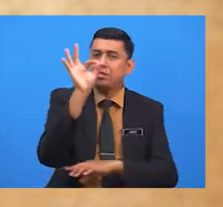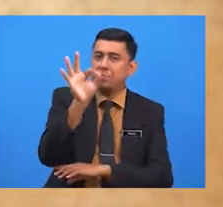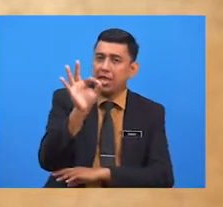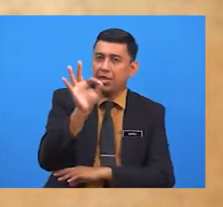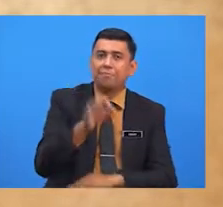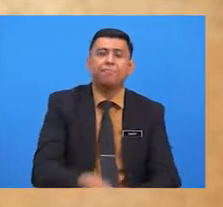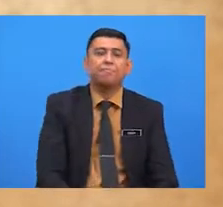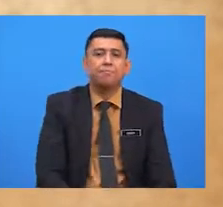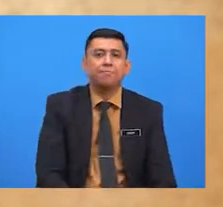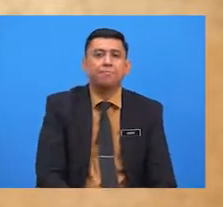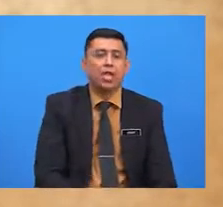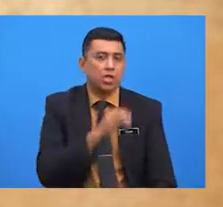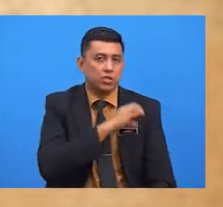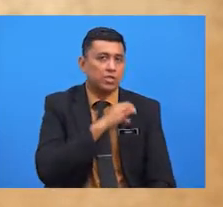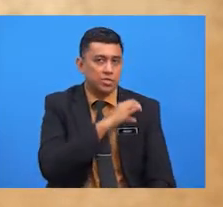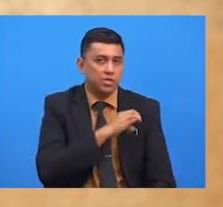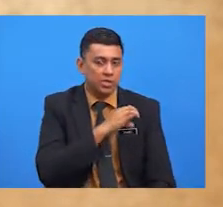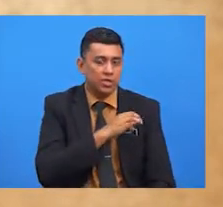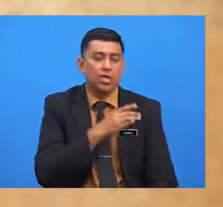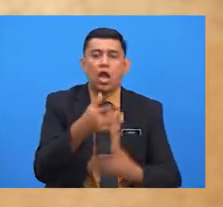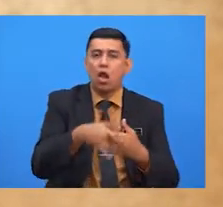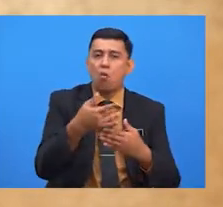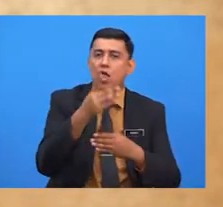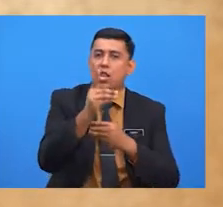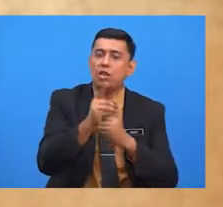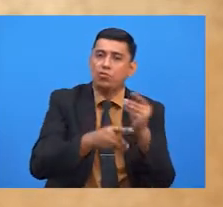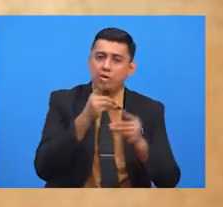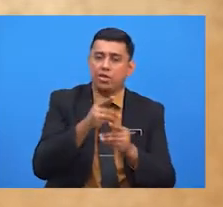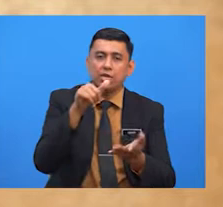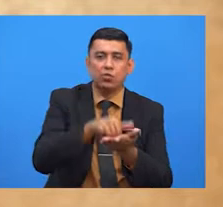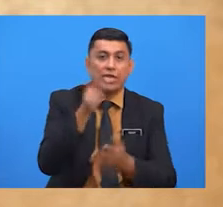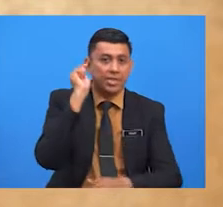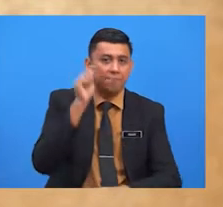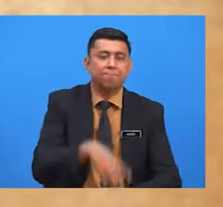9 ciri-ciri tamadun awal dunia tersebut.